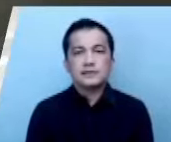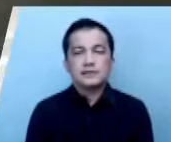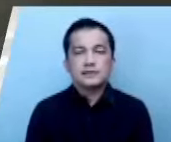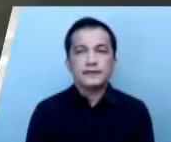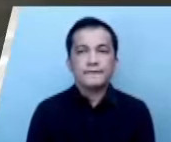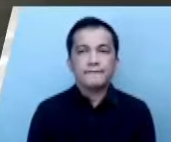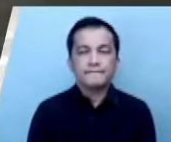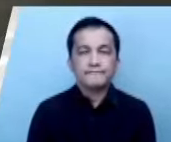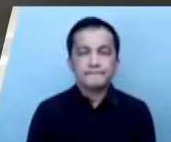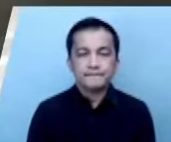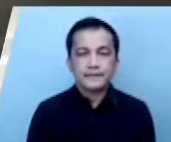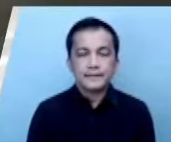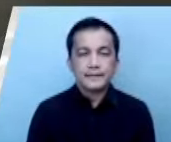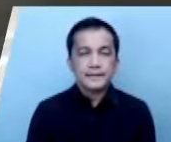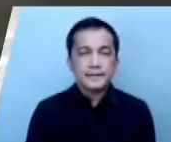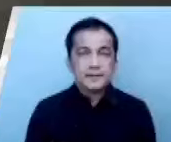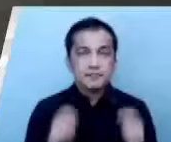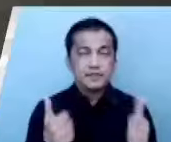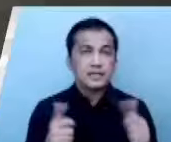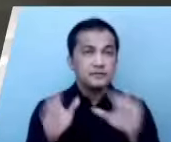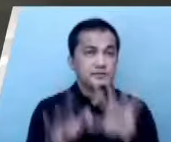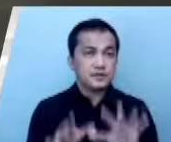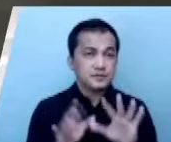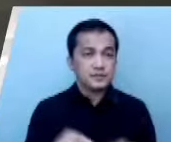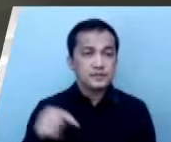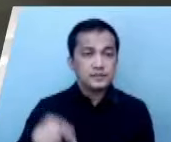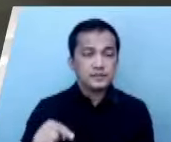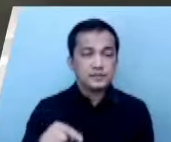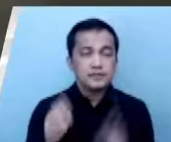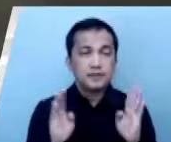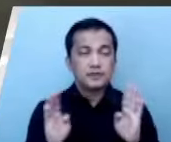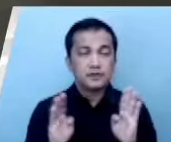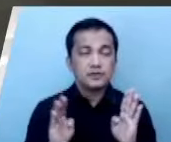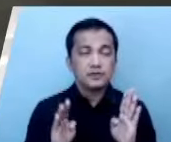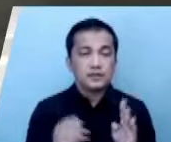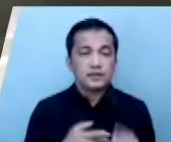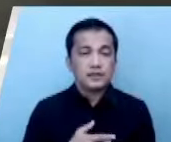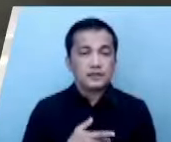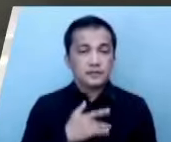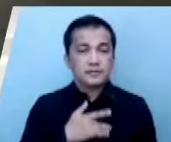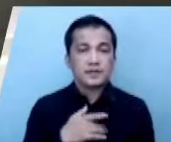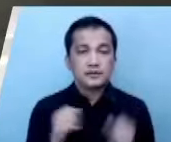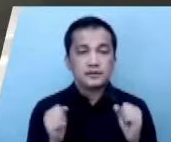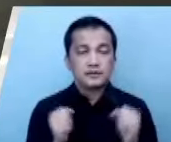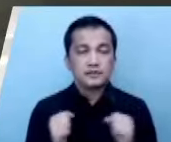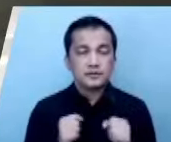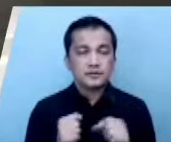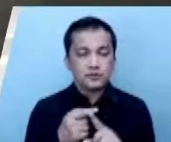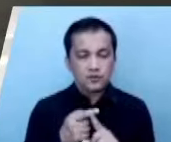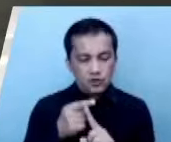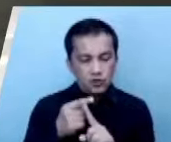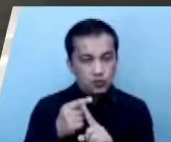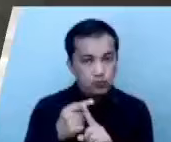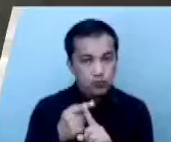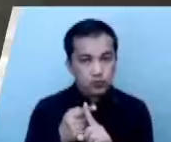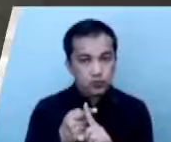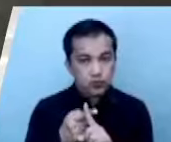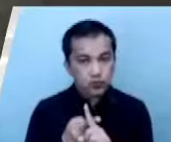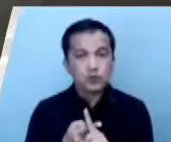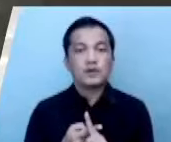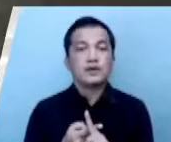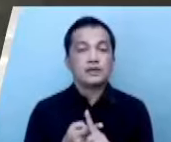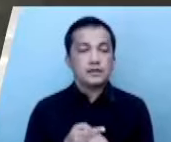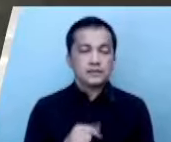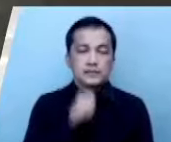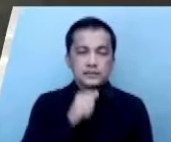Pia, biglang buhos ang ulan dito sa Baguio City kaya ramdam ang lamig ng temperatura. Hindi naman ito naging hadlang sa pagdating